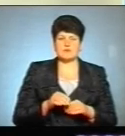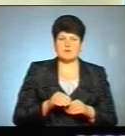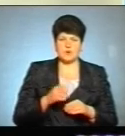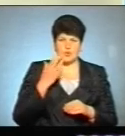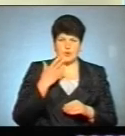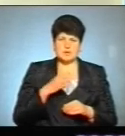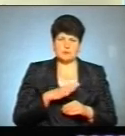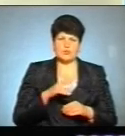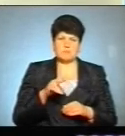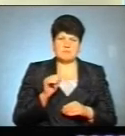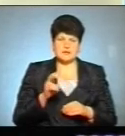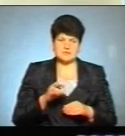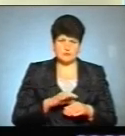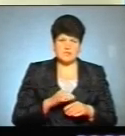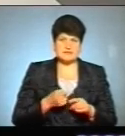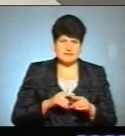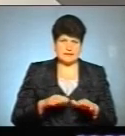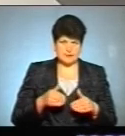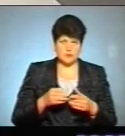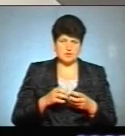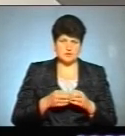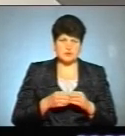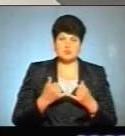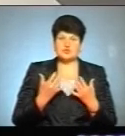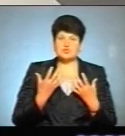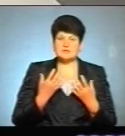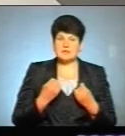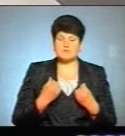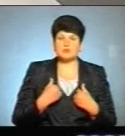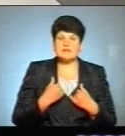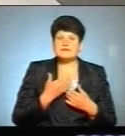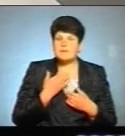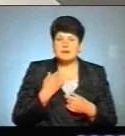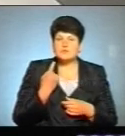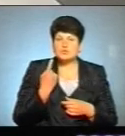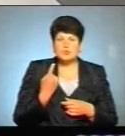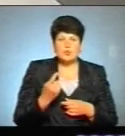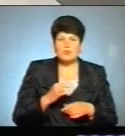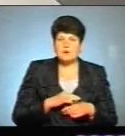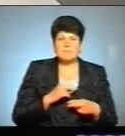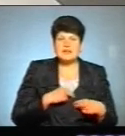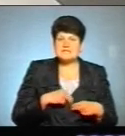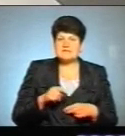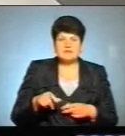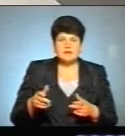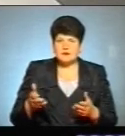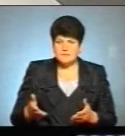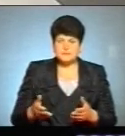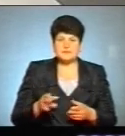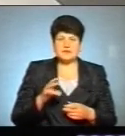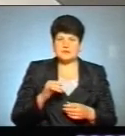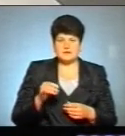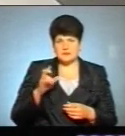який відбувався. Це дало результат? На сьогоднішній день ми не маємо ні одного хворого ні з працівників, ні